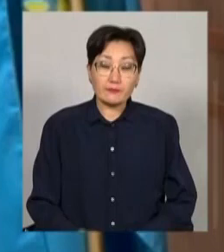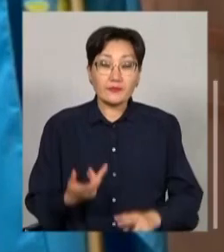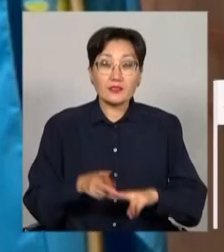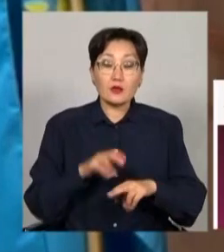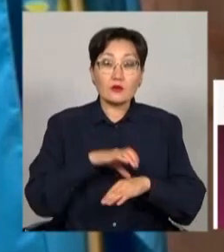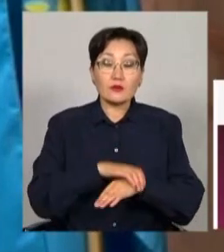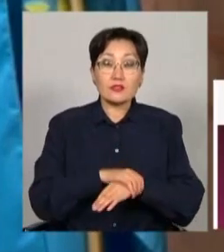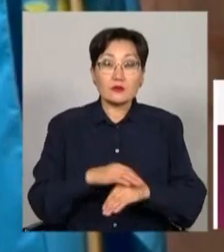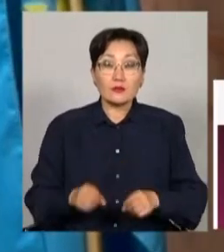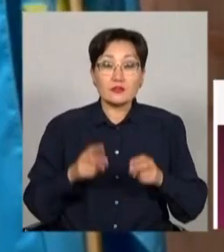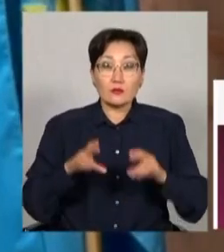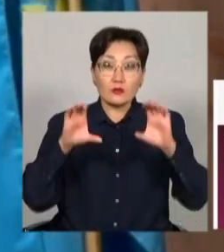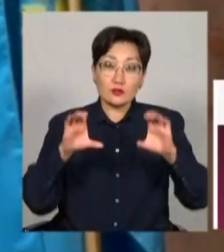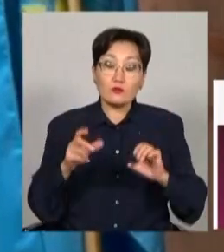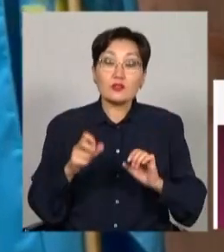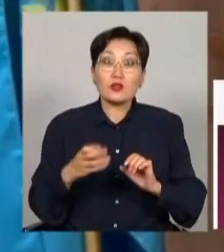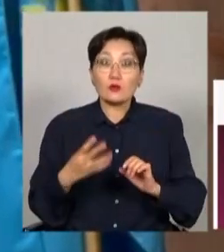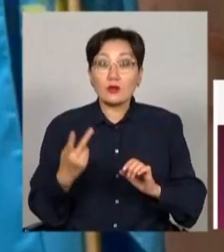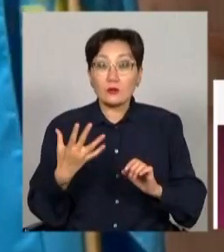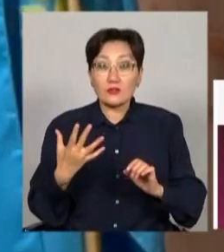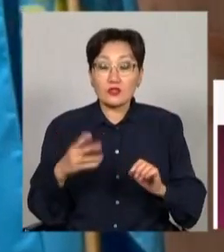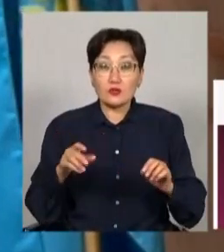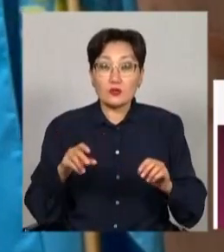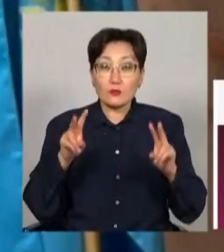Аталған дерек бойынша қылмыстық кодекстің 345-ші бабы